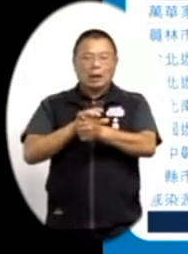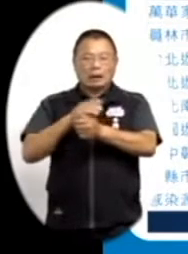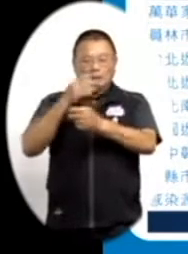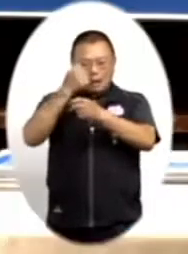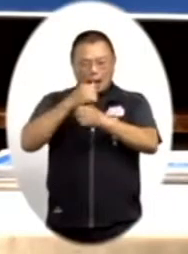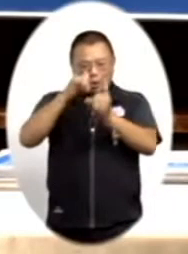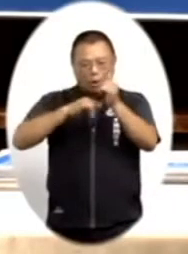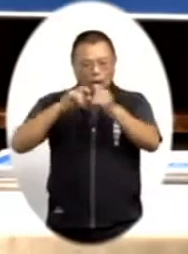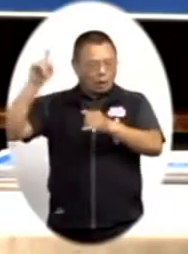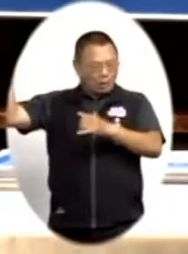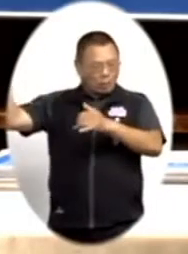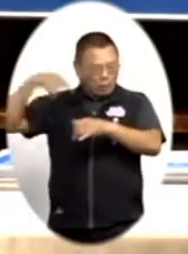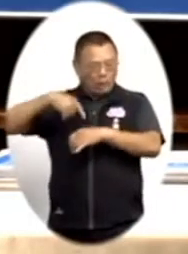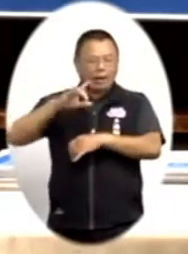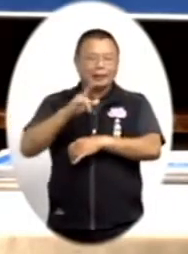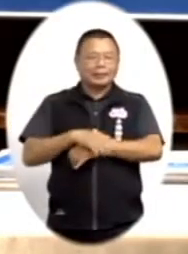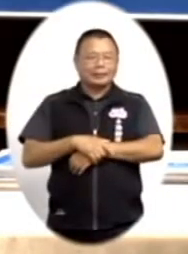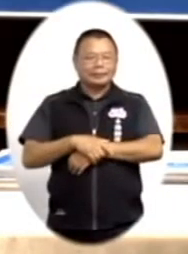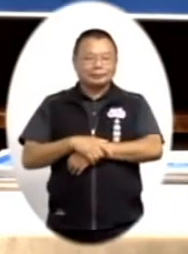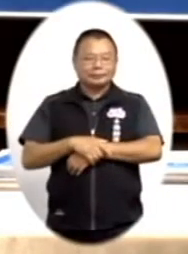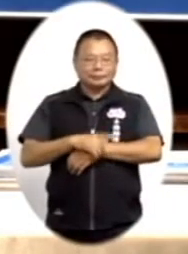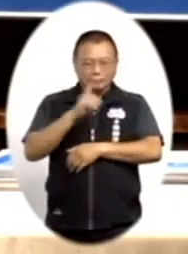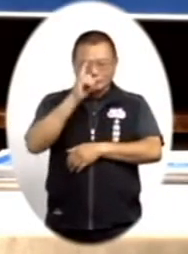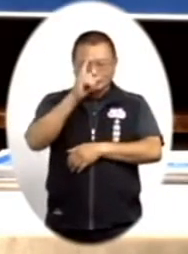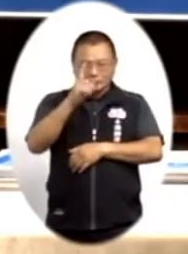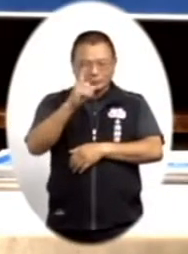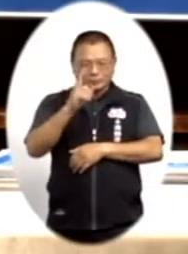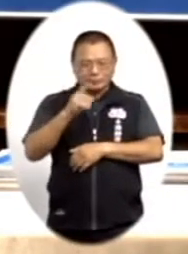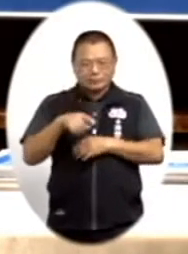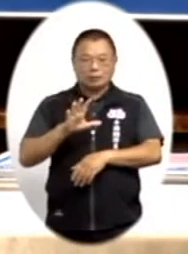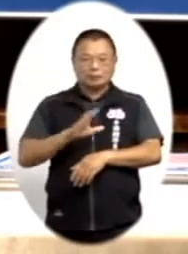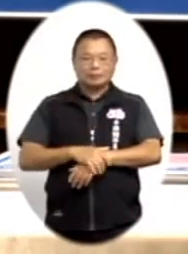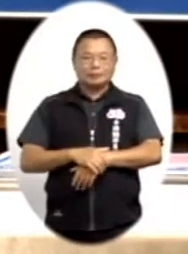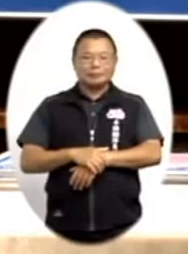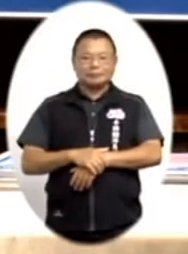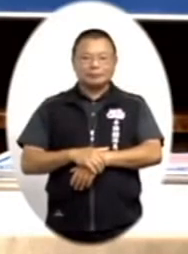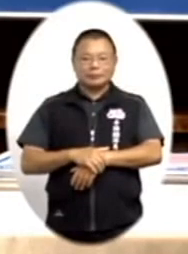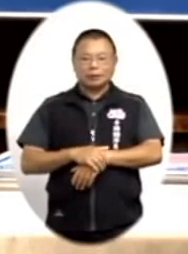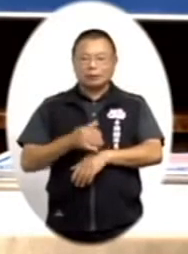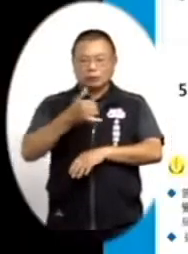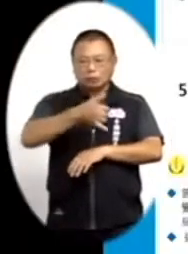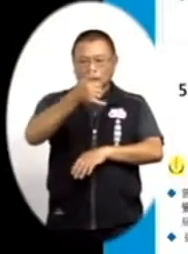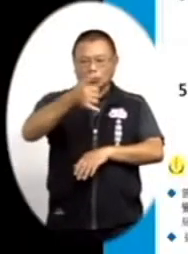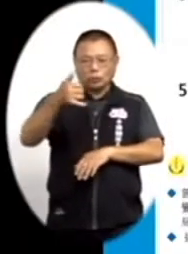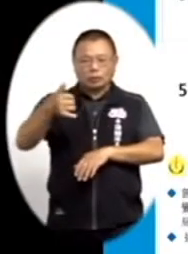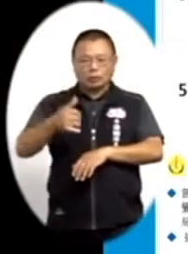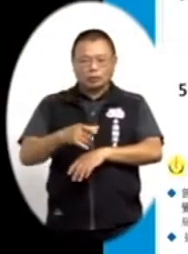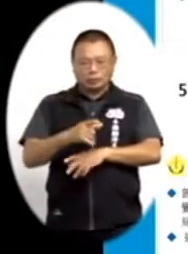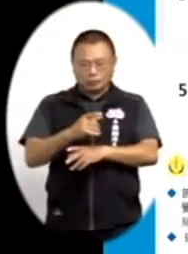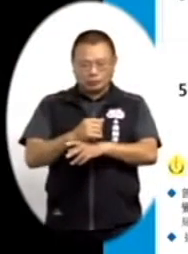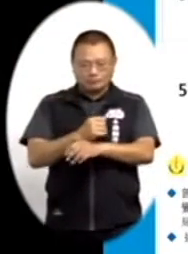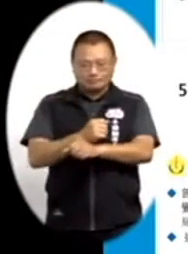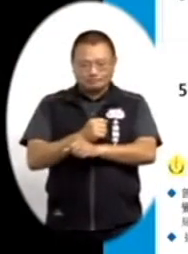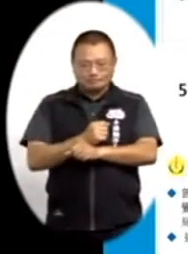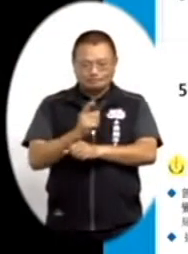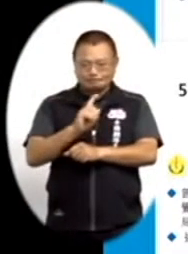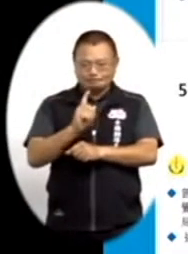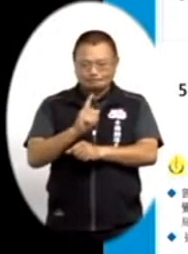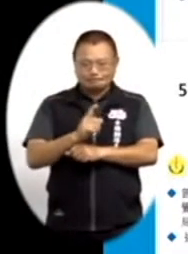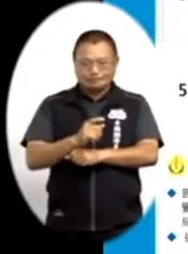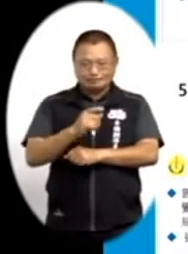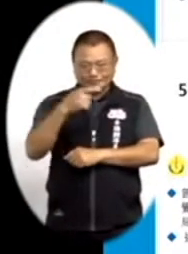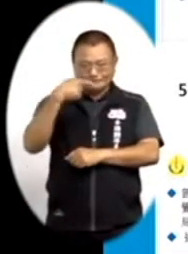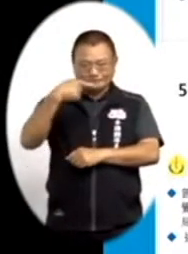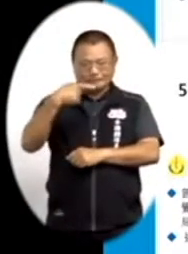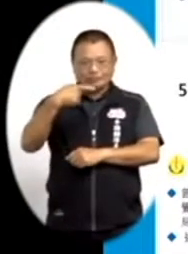来的哈。再来另外一个感染源待查的这个部分的话，这个足迹请大家要多注意一下。第